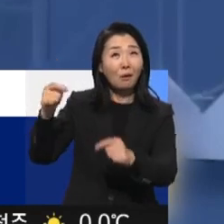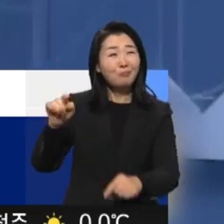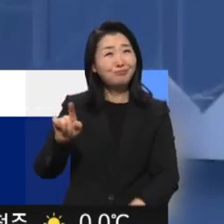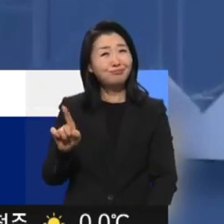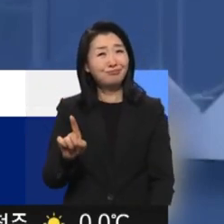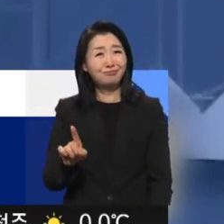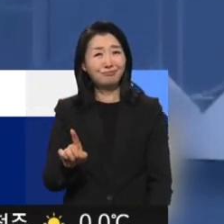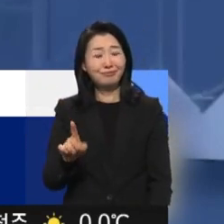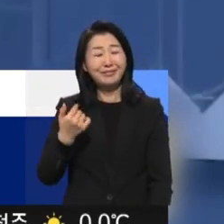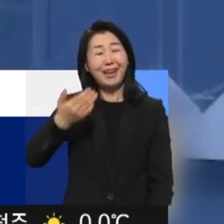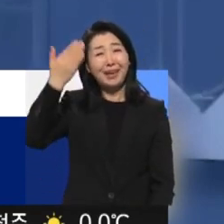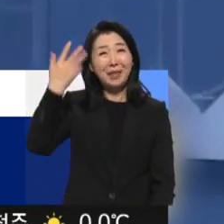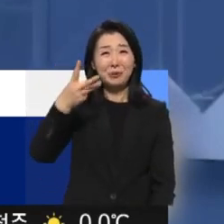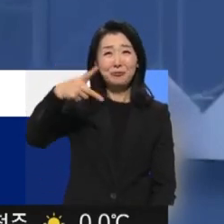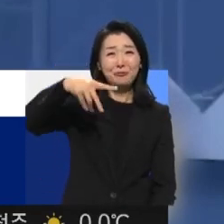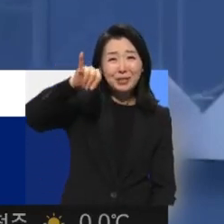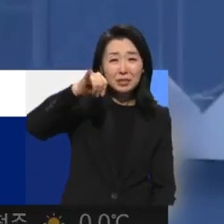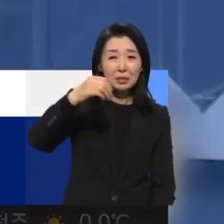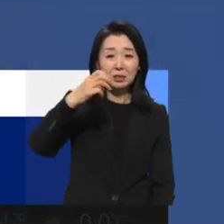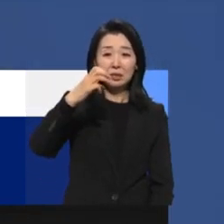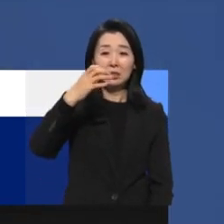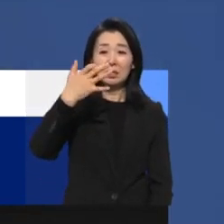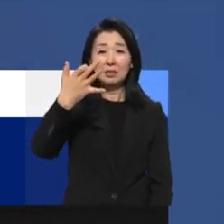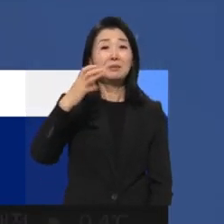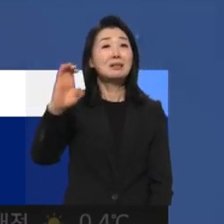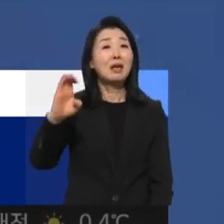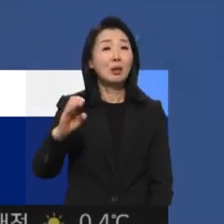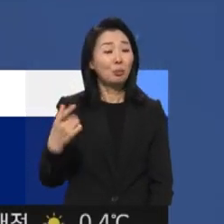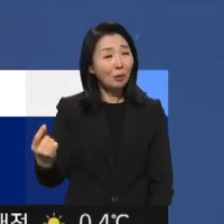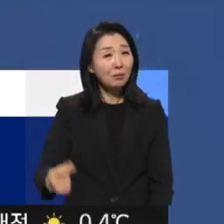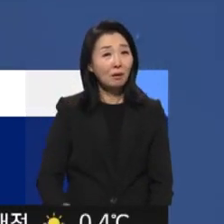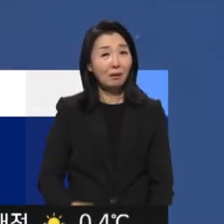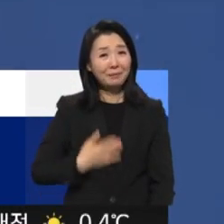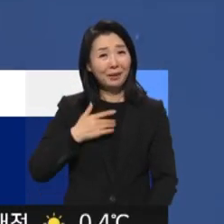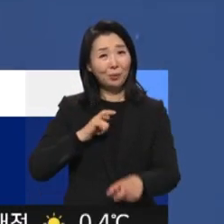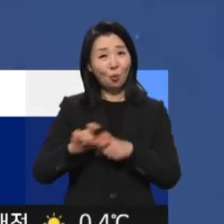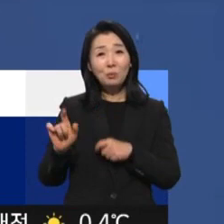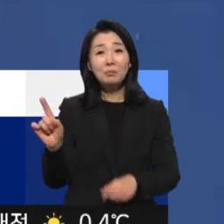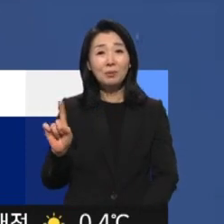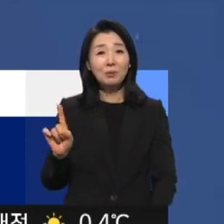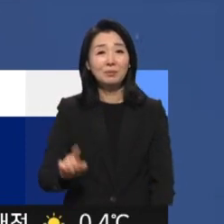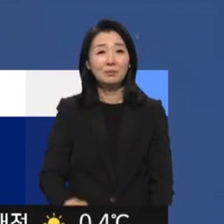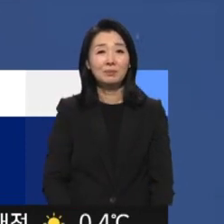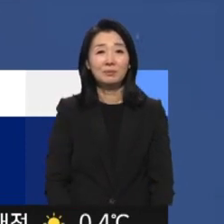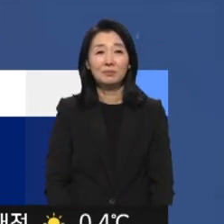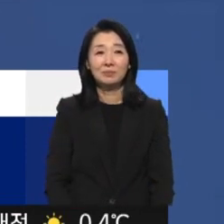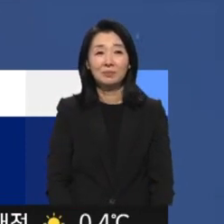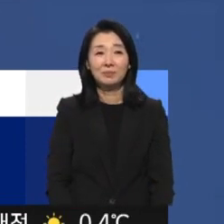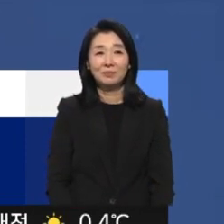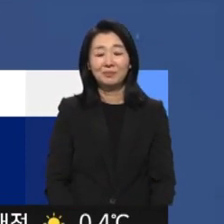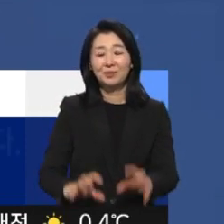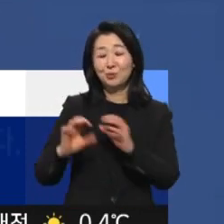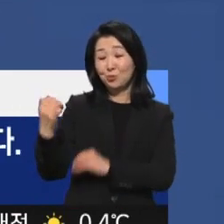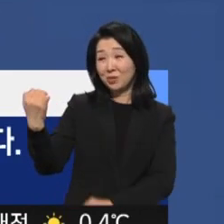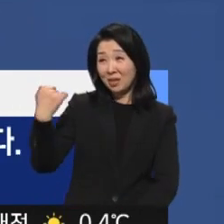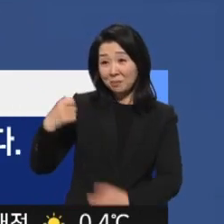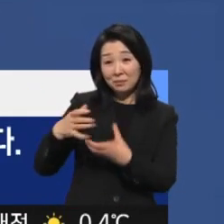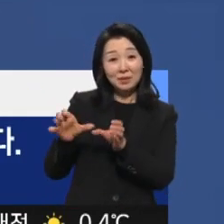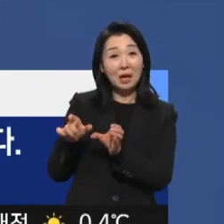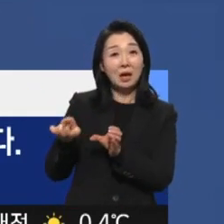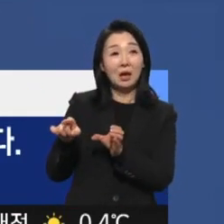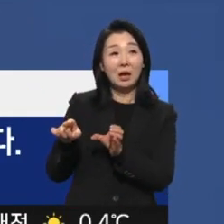옛날에 루이 14세 짐이 곧 국가다 이것도 아니고 제가 고민하고 있는 부분은요. 국민의힘이라는